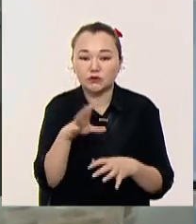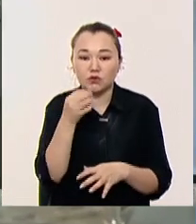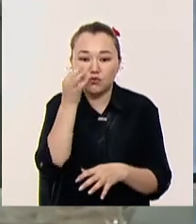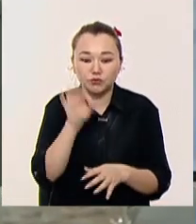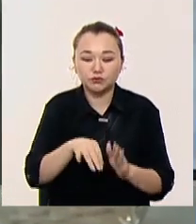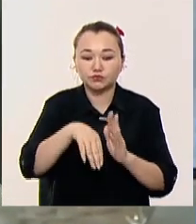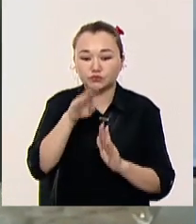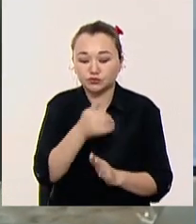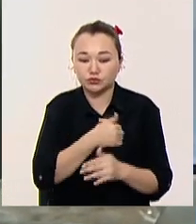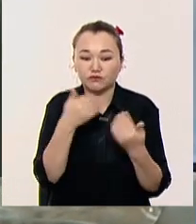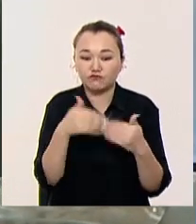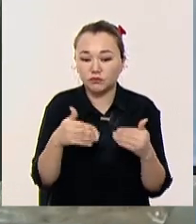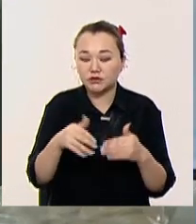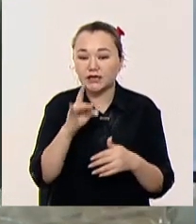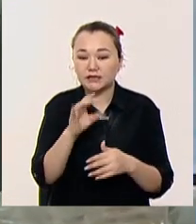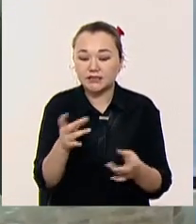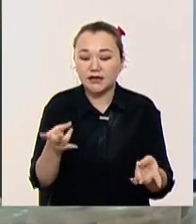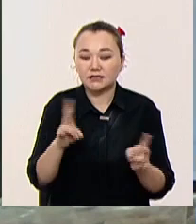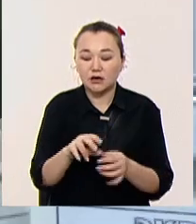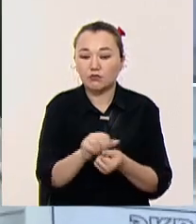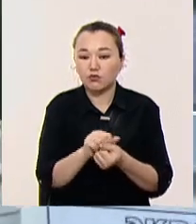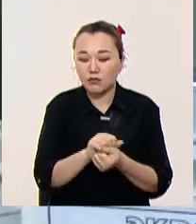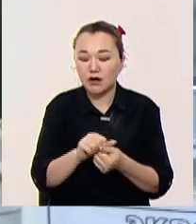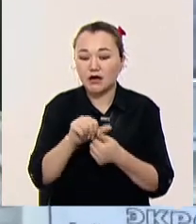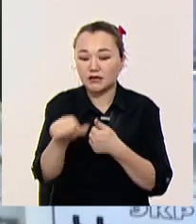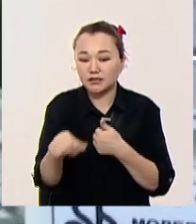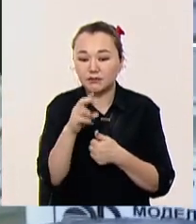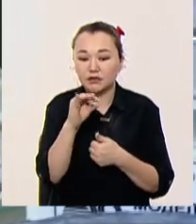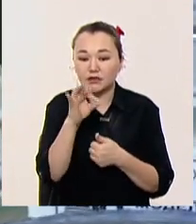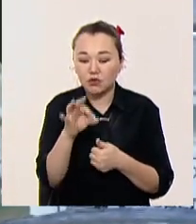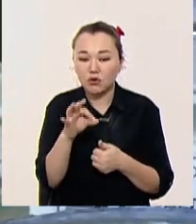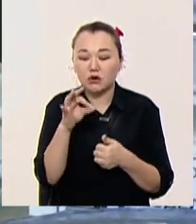арттырып жатқан тәлімгерлер күріш қалдығынан қағаздан бөлек биотыңайтқыштар да